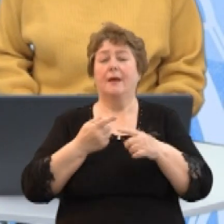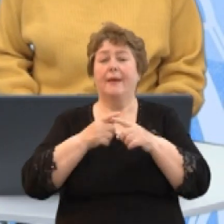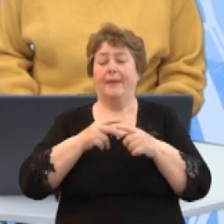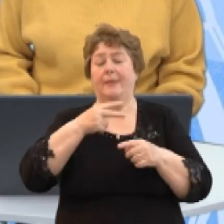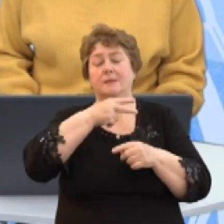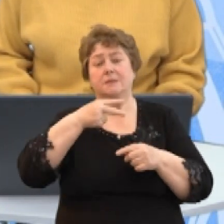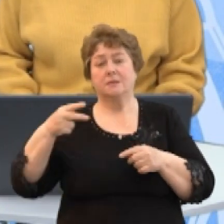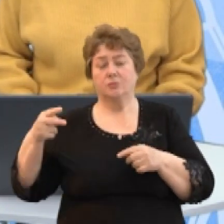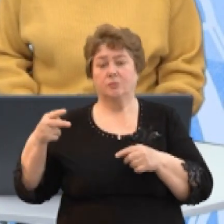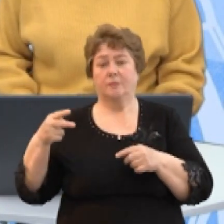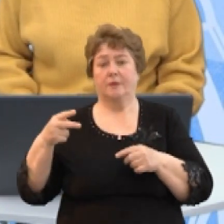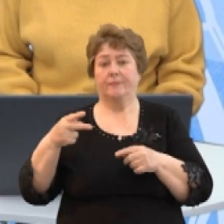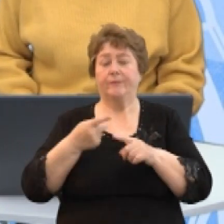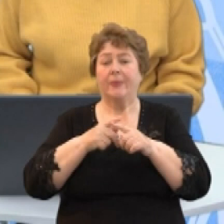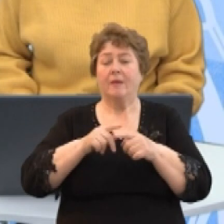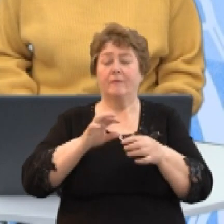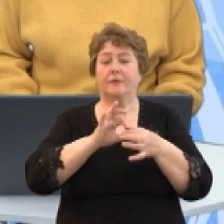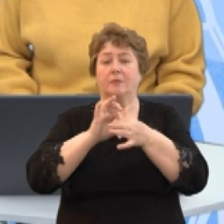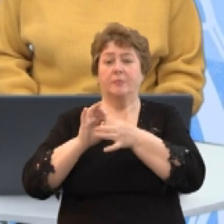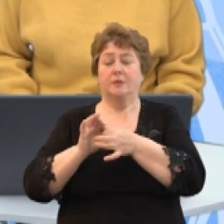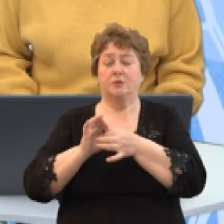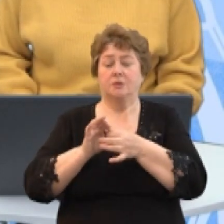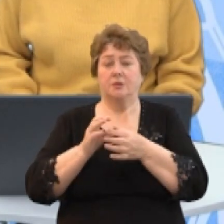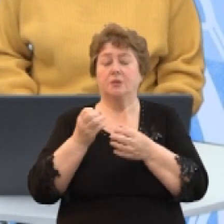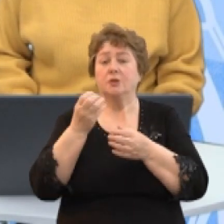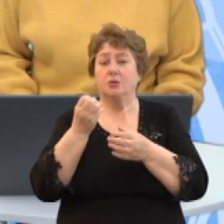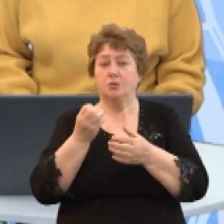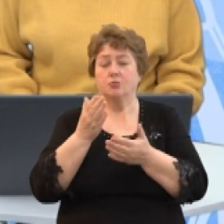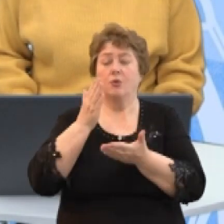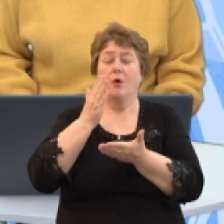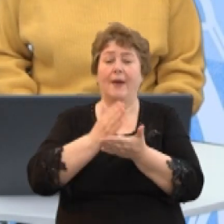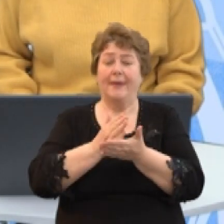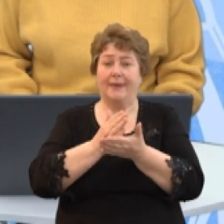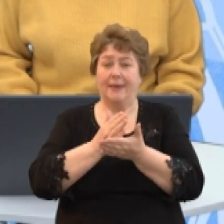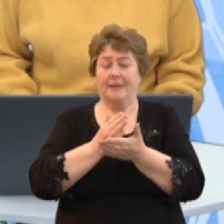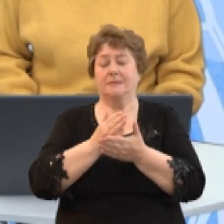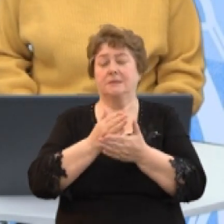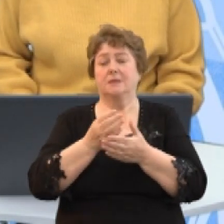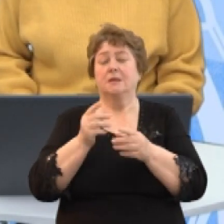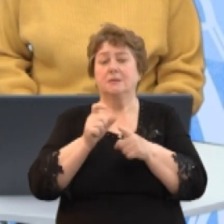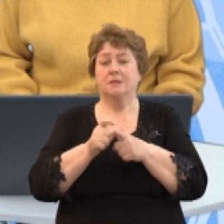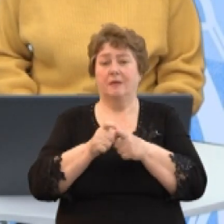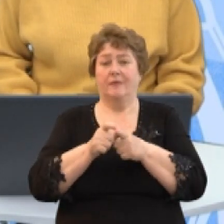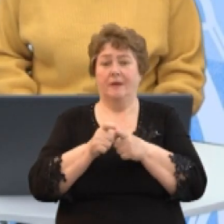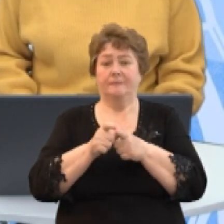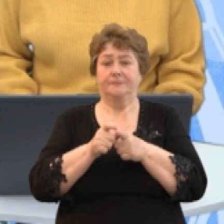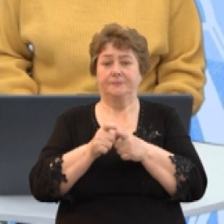сказуемое в этом предложении кроме подлежащего и сказуемого есть еще слова